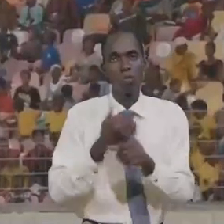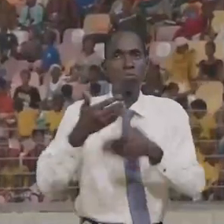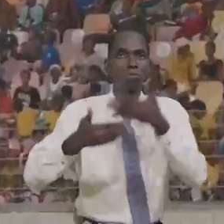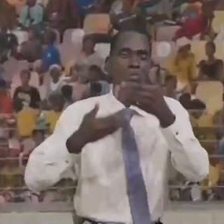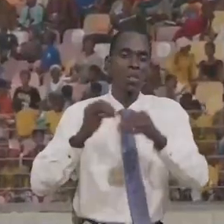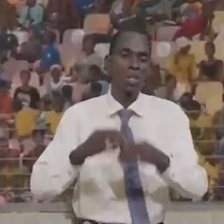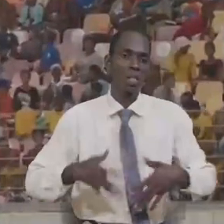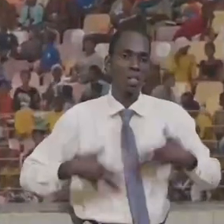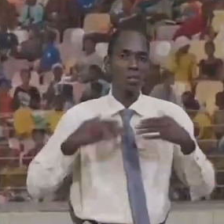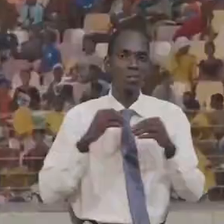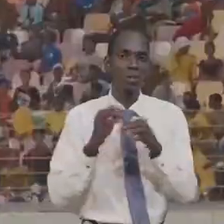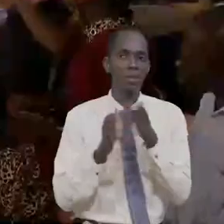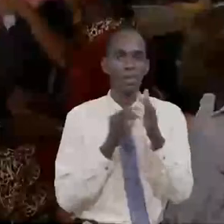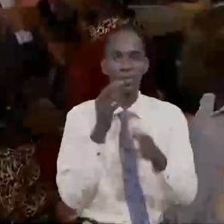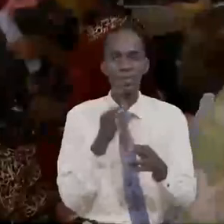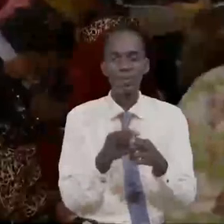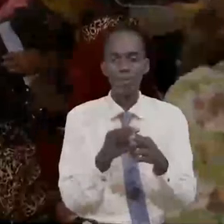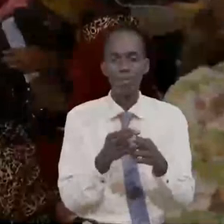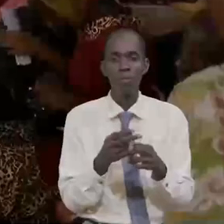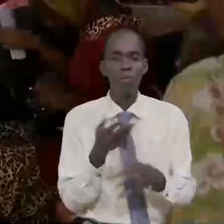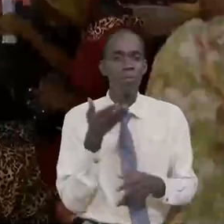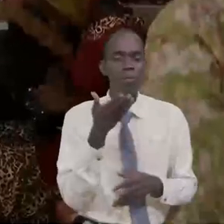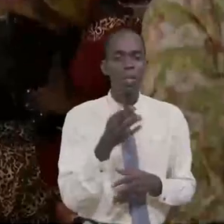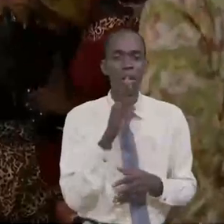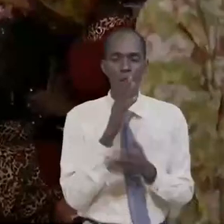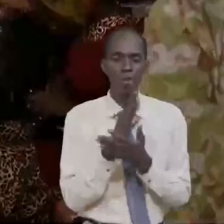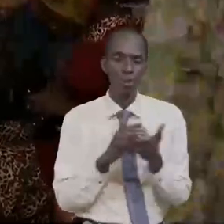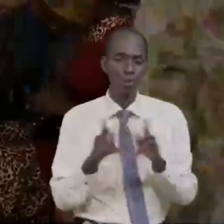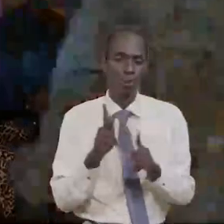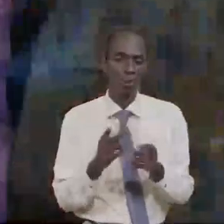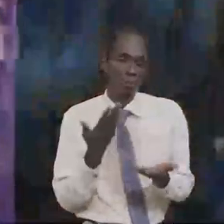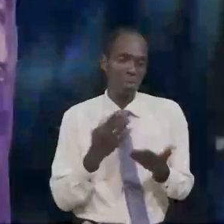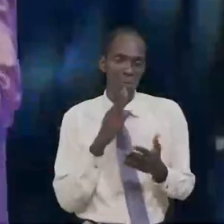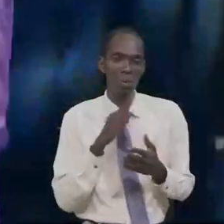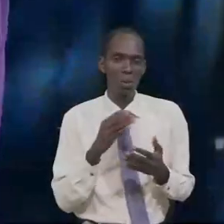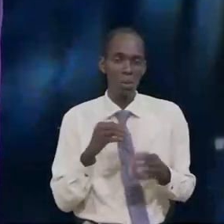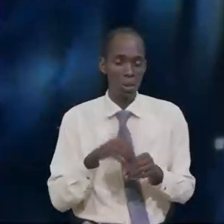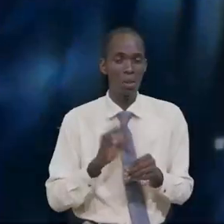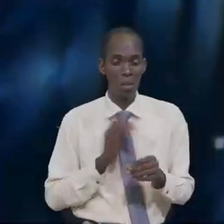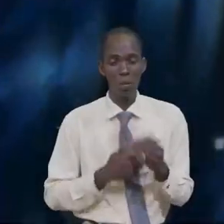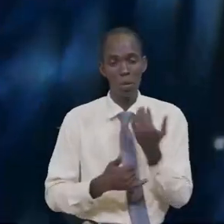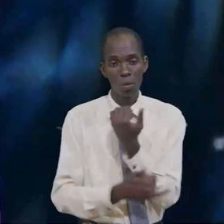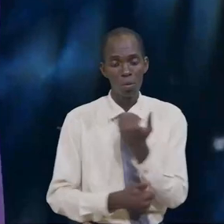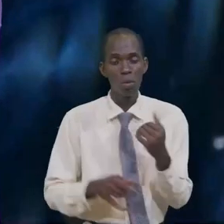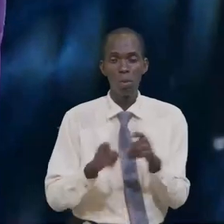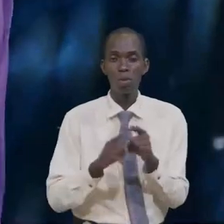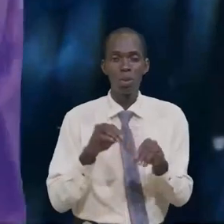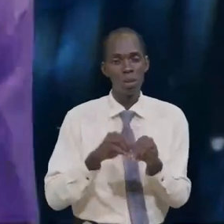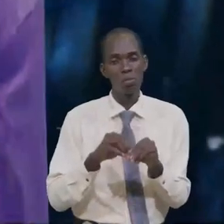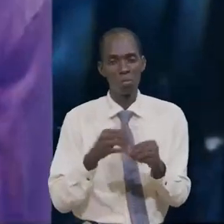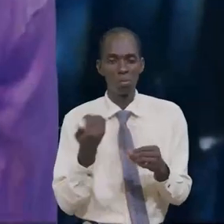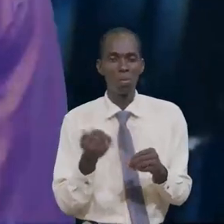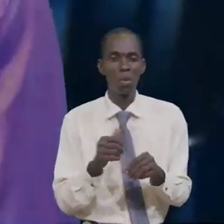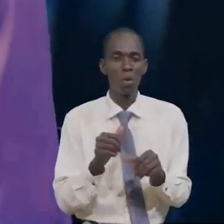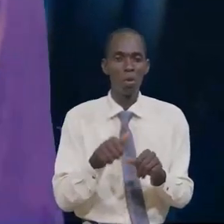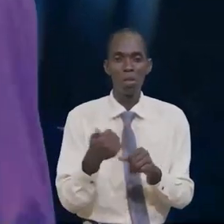il y a des gens disons dans notre pays même dans tous les pays d'Afrique d'ailleurs ils disent